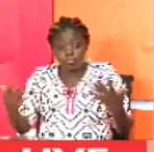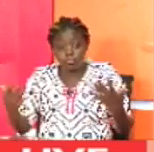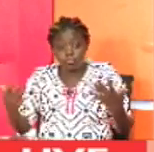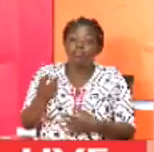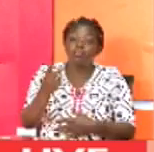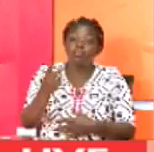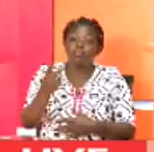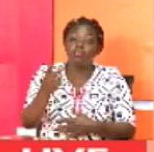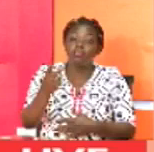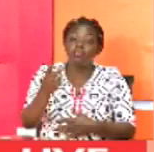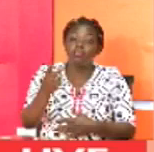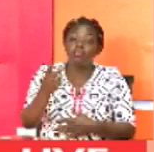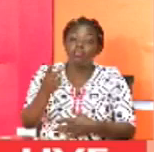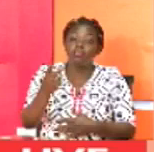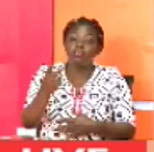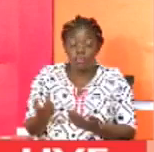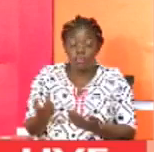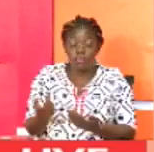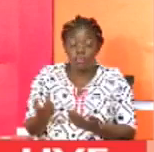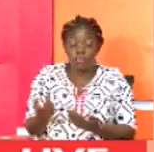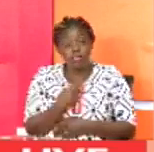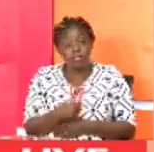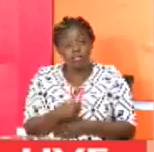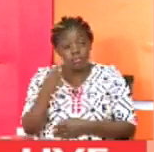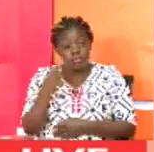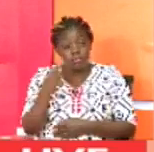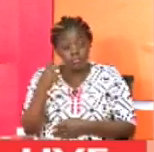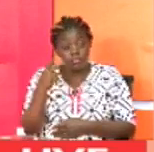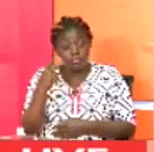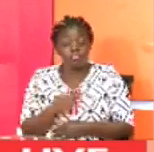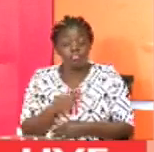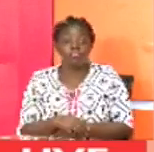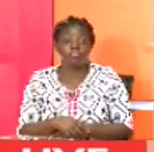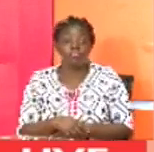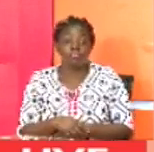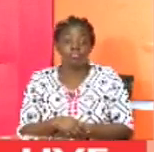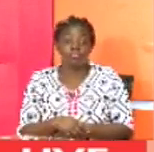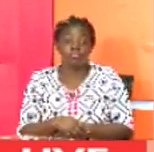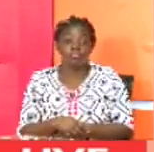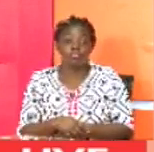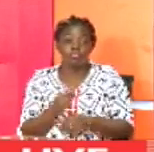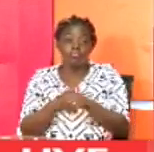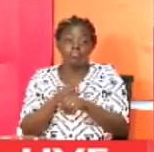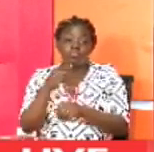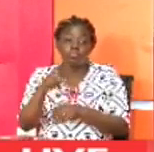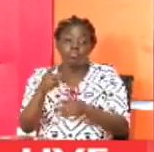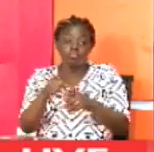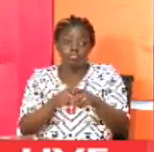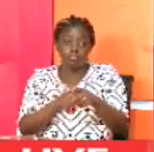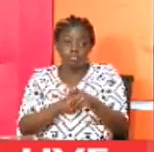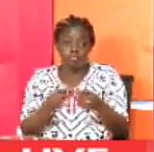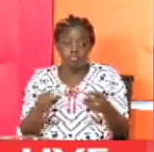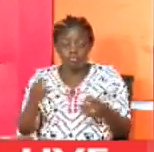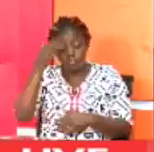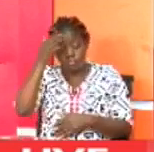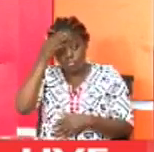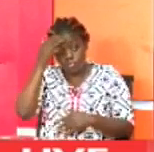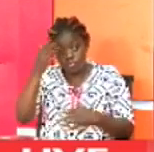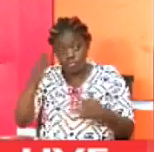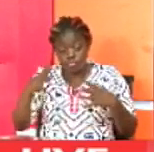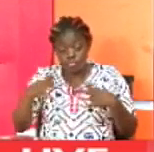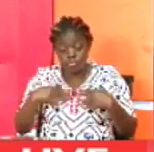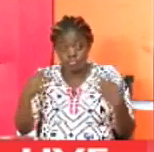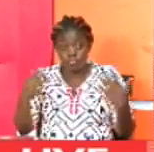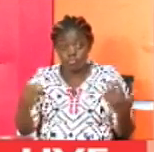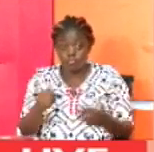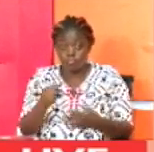bibiri byakusatu byakyo kwegamba olaba mu suratul muzammil nga ebbanga lyayo ddene omusiraamu omukkiriza kano kaamako